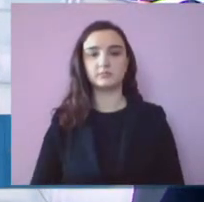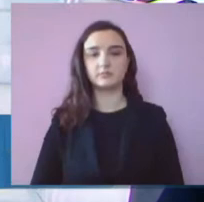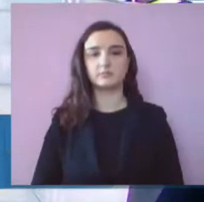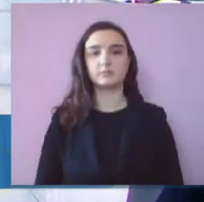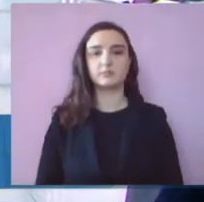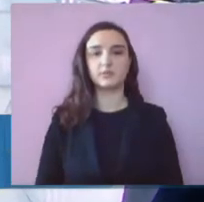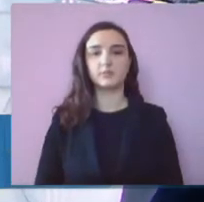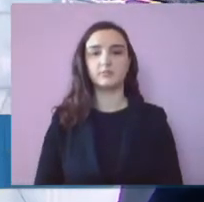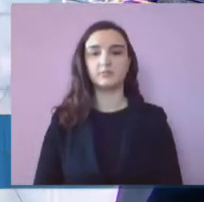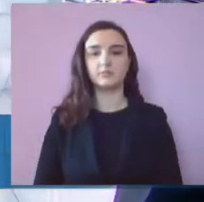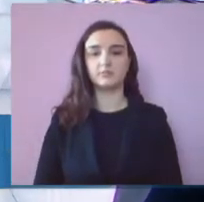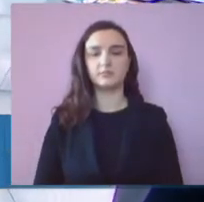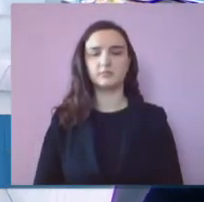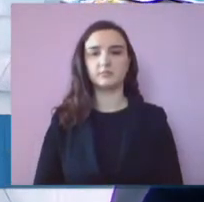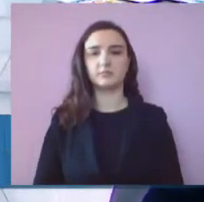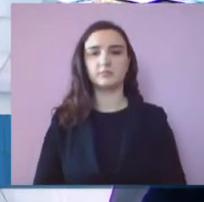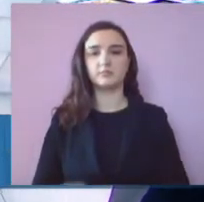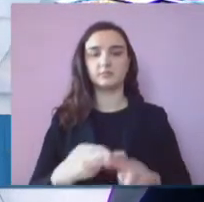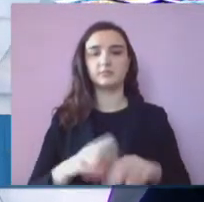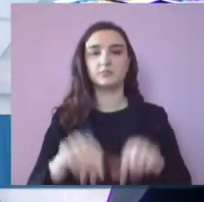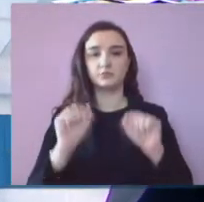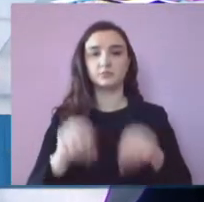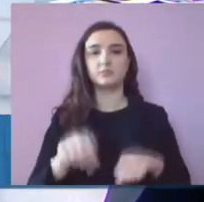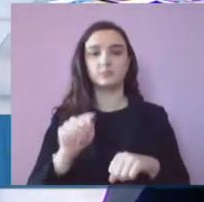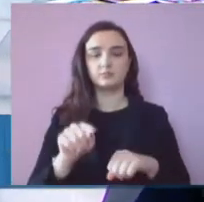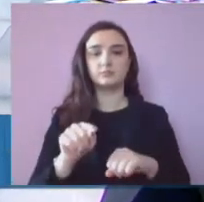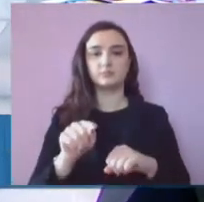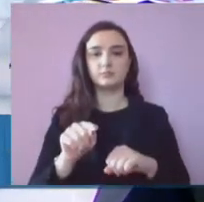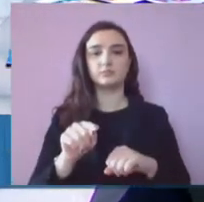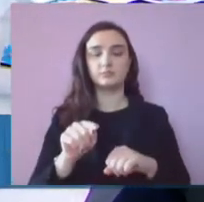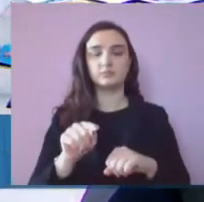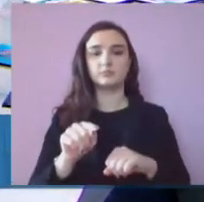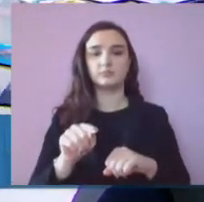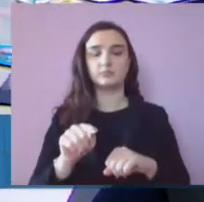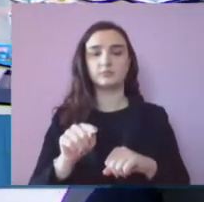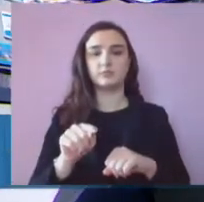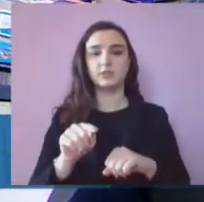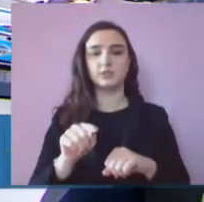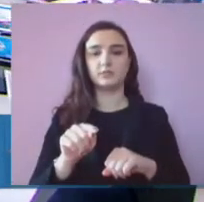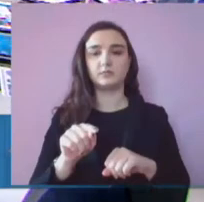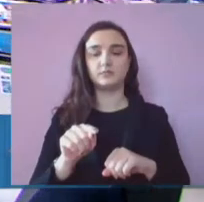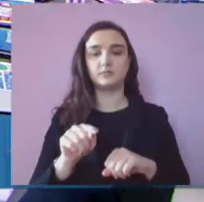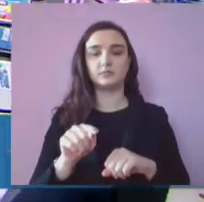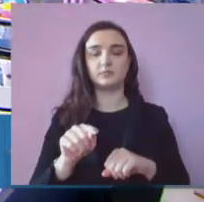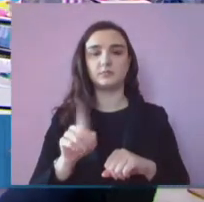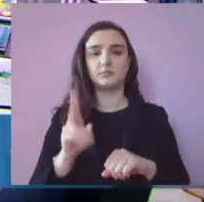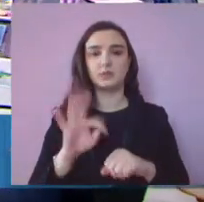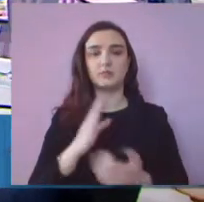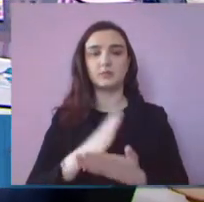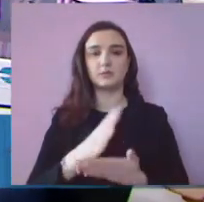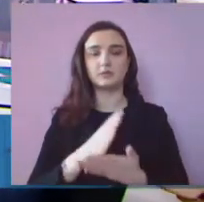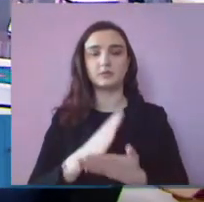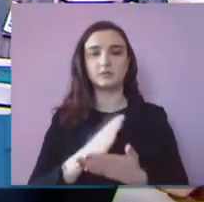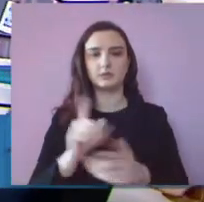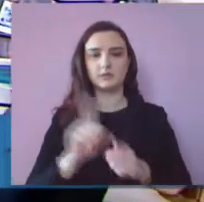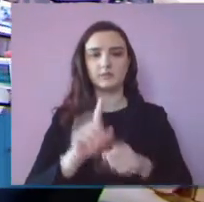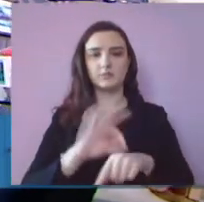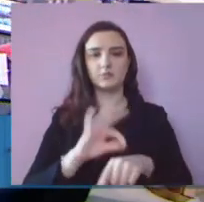იგივე შეიძლება ითქვას ფარისებრი ჯირკვალი ჯერ კიდევ ამოკვეთილი არ აქვს, მაგრამ არის თქვა ისეთი ავადმყოფობა, როგორც